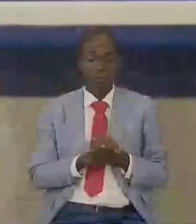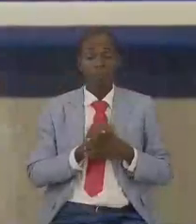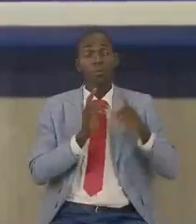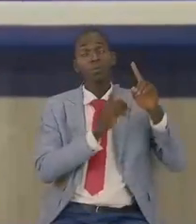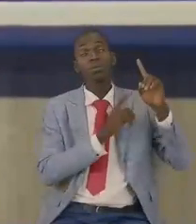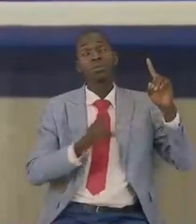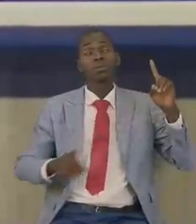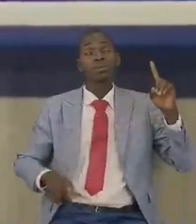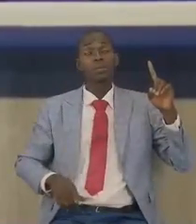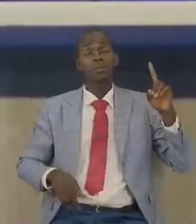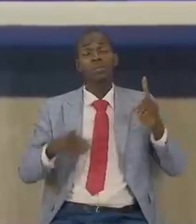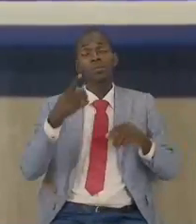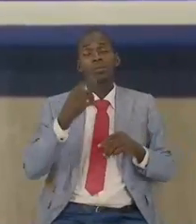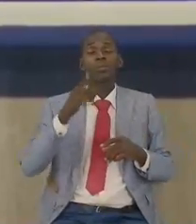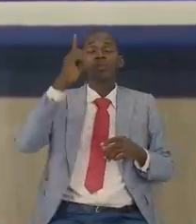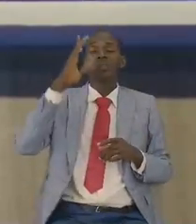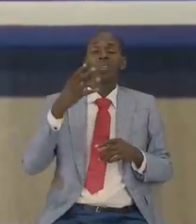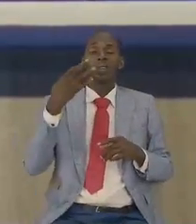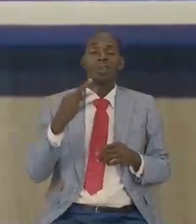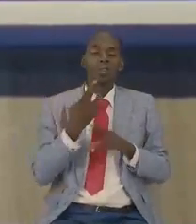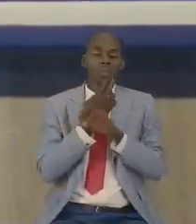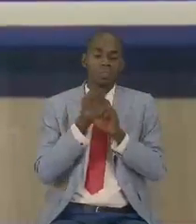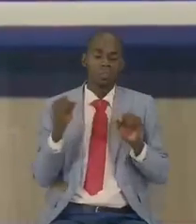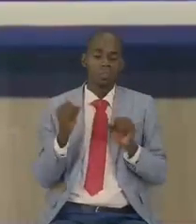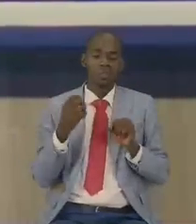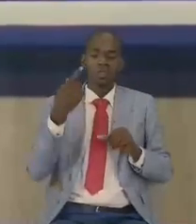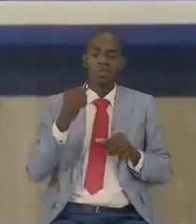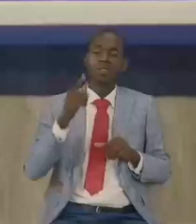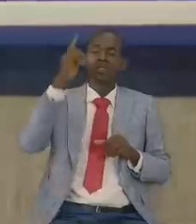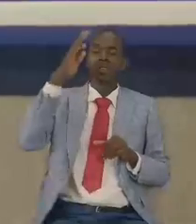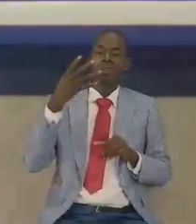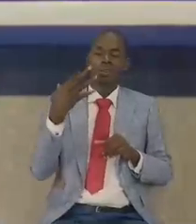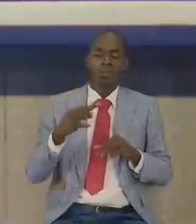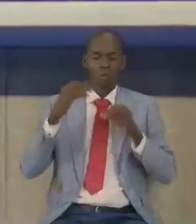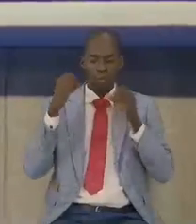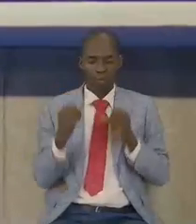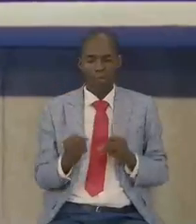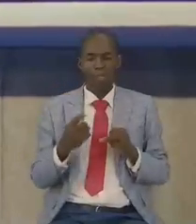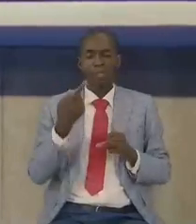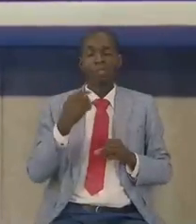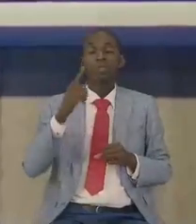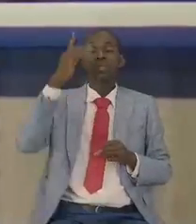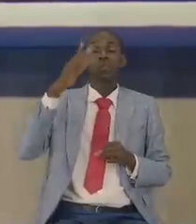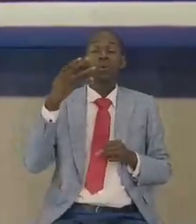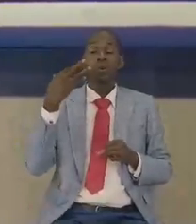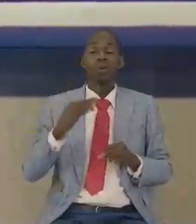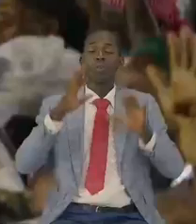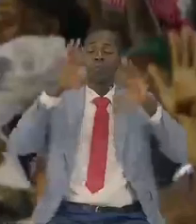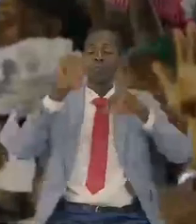Seigneur, Dieu de la rédemption, Dieu de puissance, Dieu de